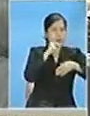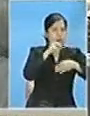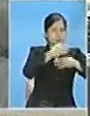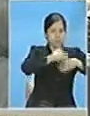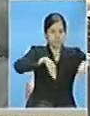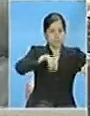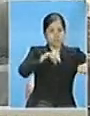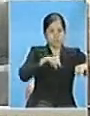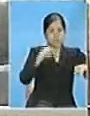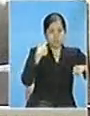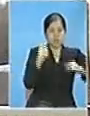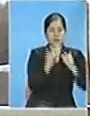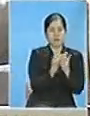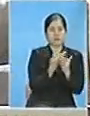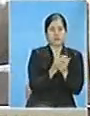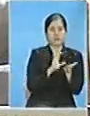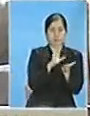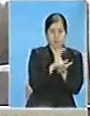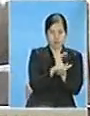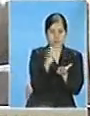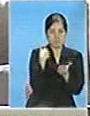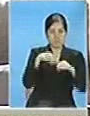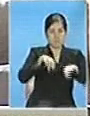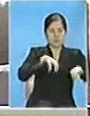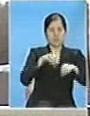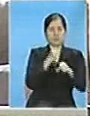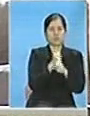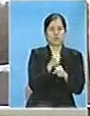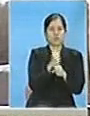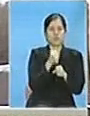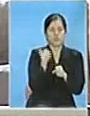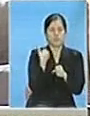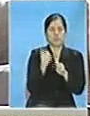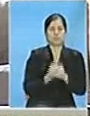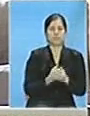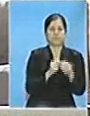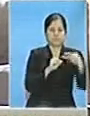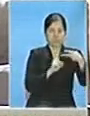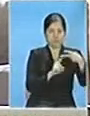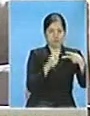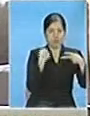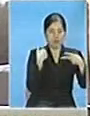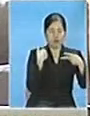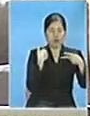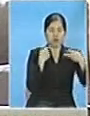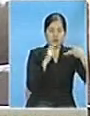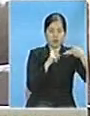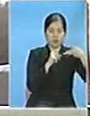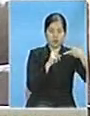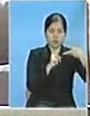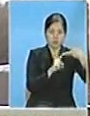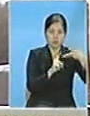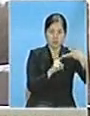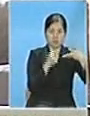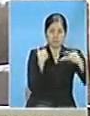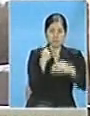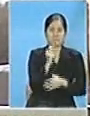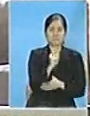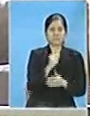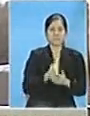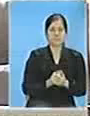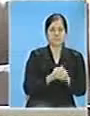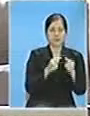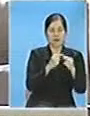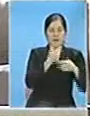อกคูคลองนะครับรวมทั้งท่อด้วยข้อต่อไปนะครับให้เครื่องสูบน้ำให้เครื่องดันน้ำและข้อสุดท้ายรัฐบาลบอกว่าจะ